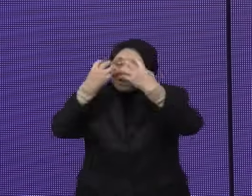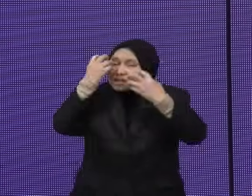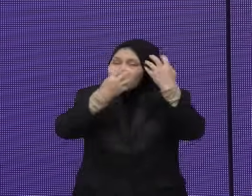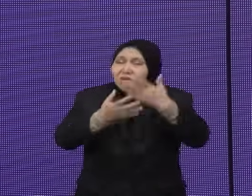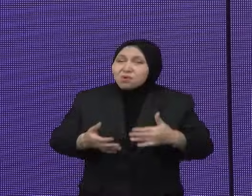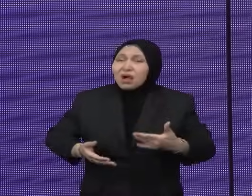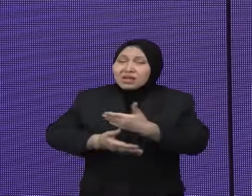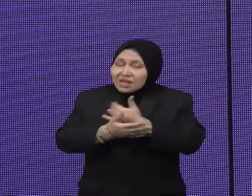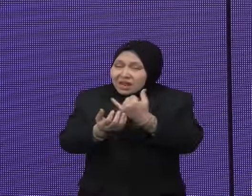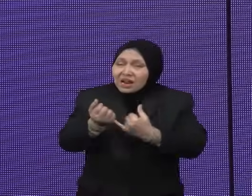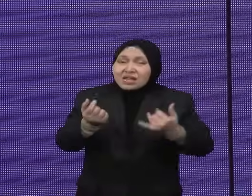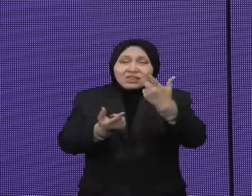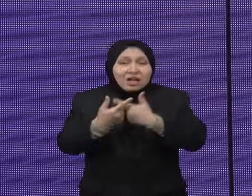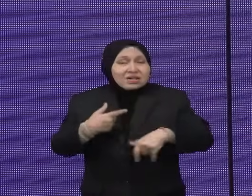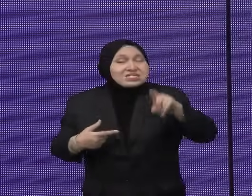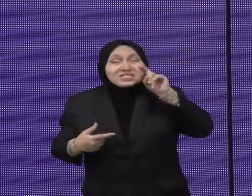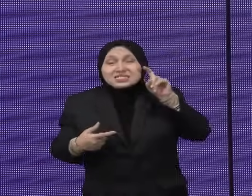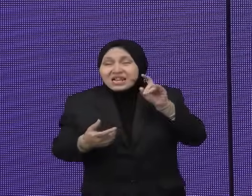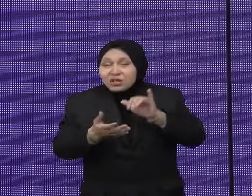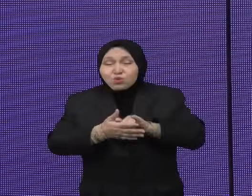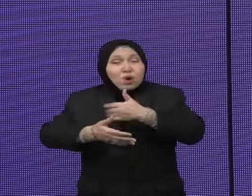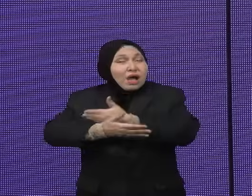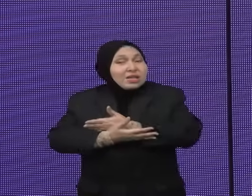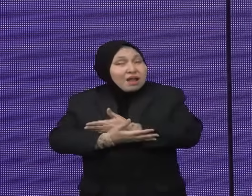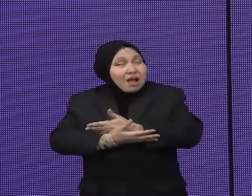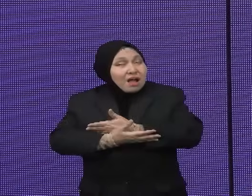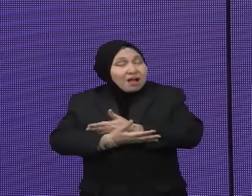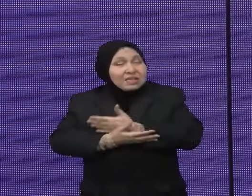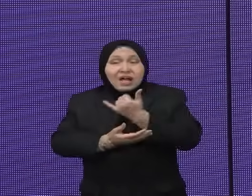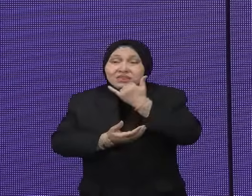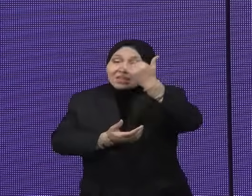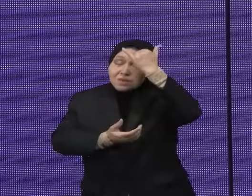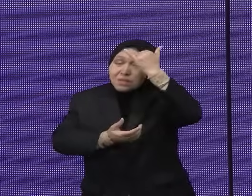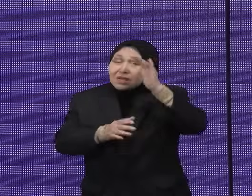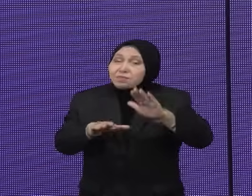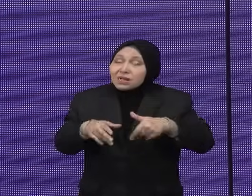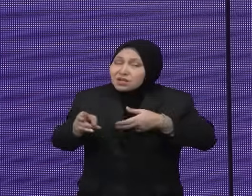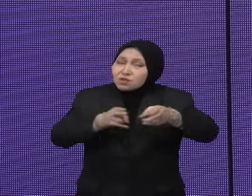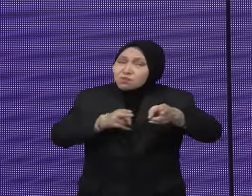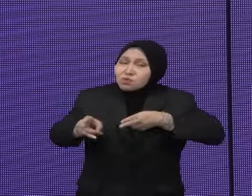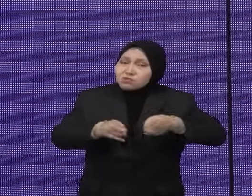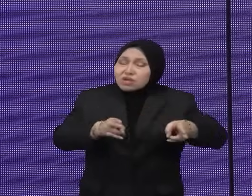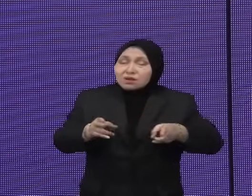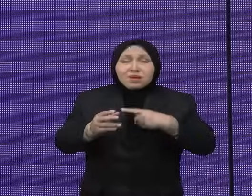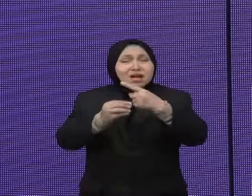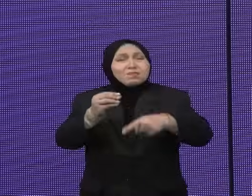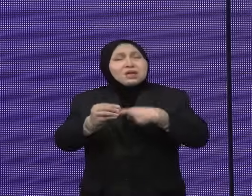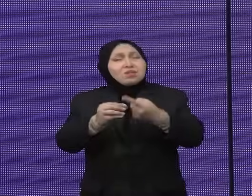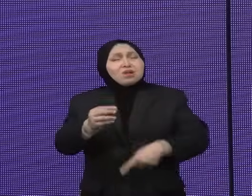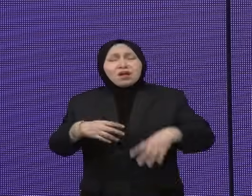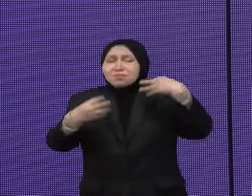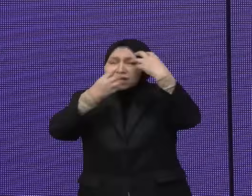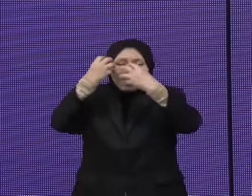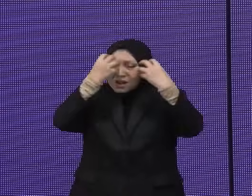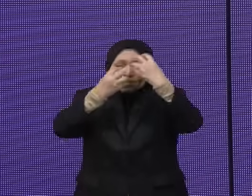Adakah anak yang lahir daripada zina tersebut anak yatim, bagaimana diuruskan? Perkara-perkara itu akan